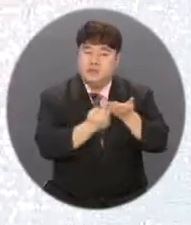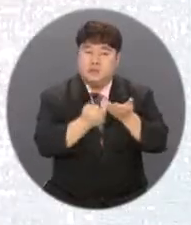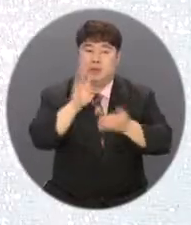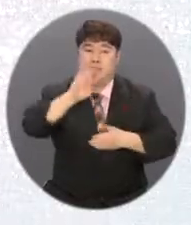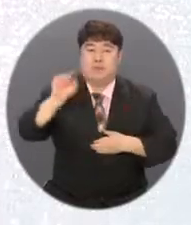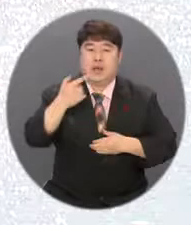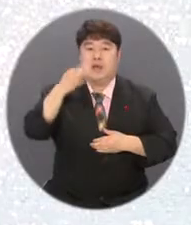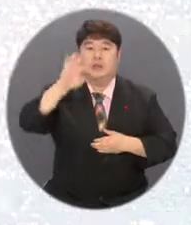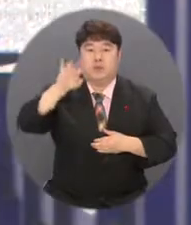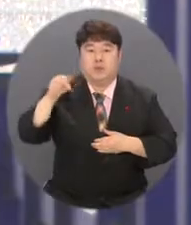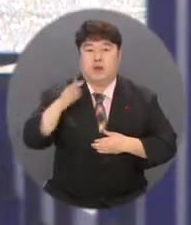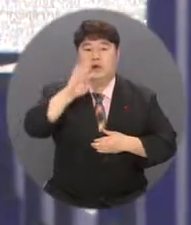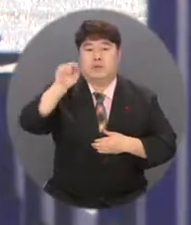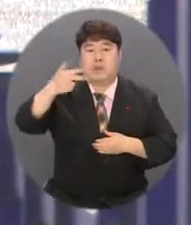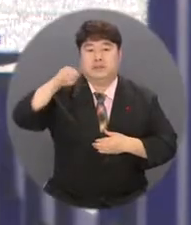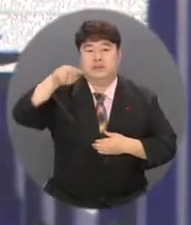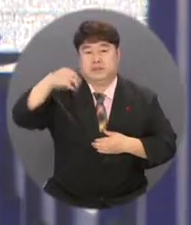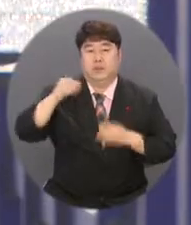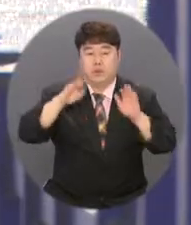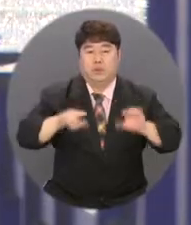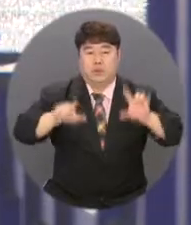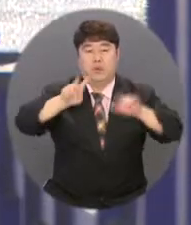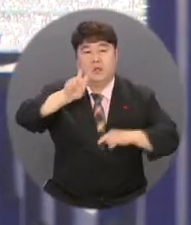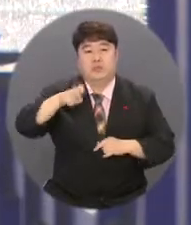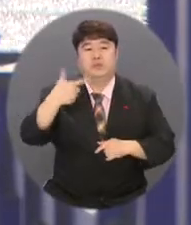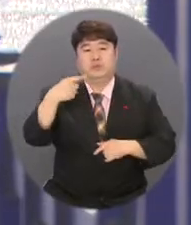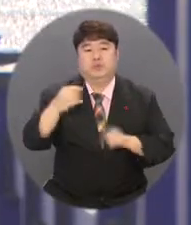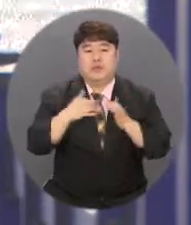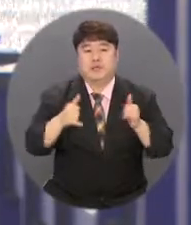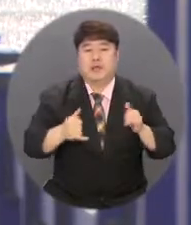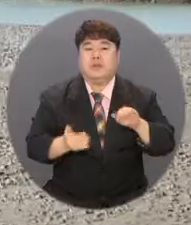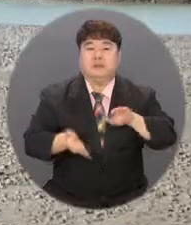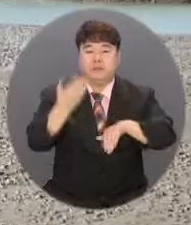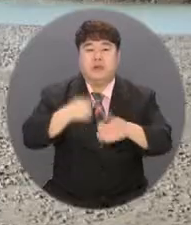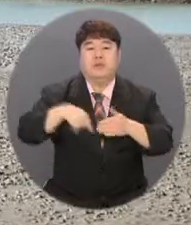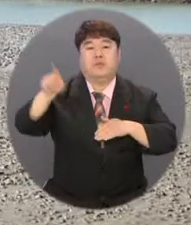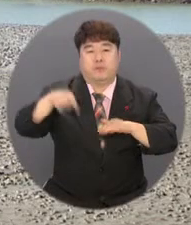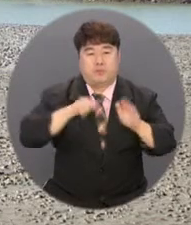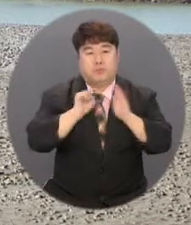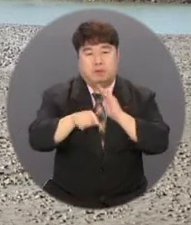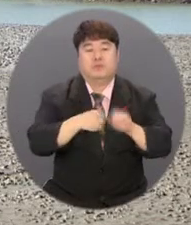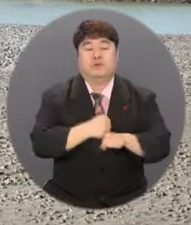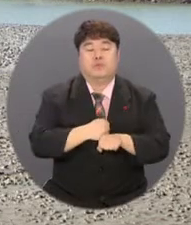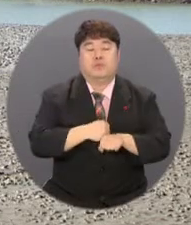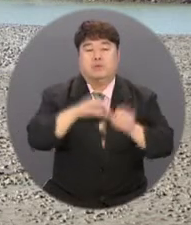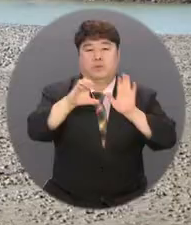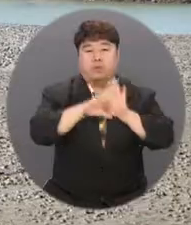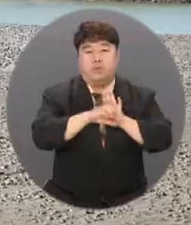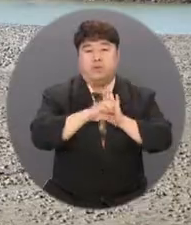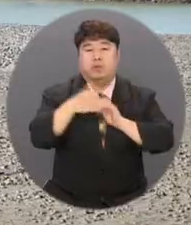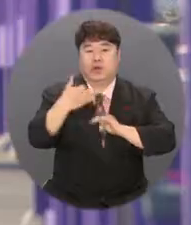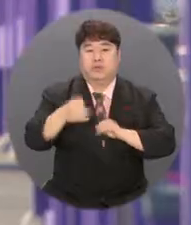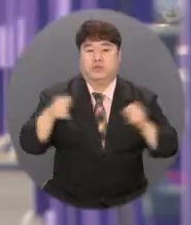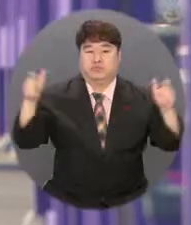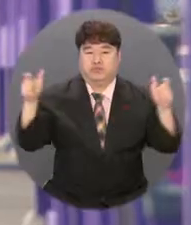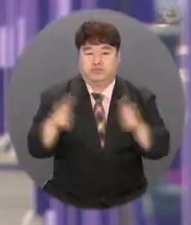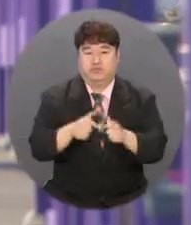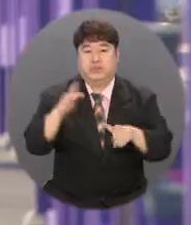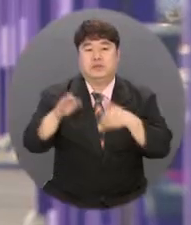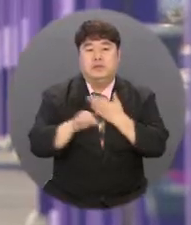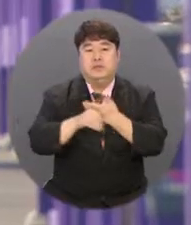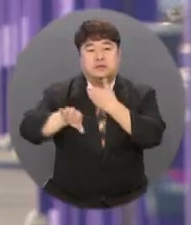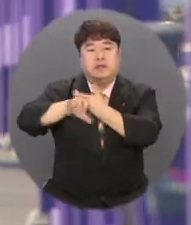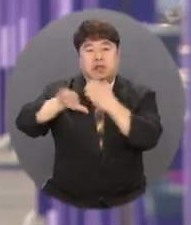박지도에는 올해에만 26만 명 이상이 다녀갔습니다. 코로나19 팬데믹이 잦아들면